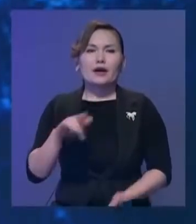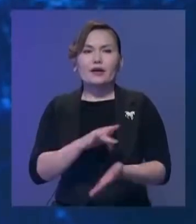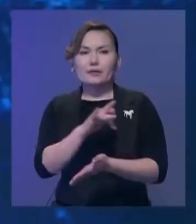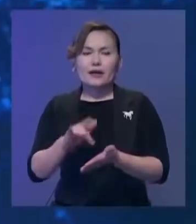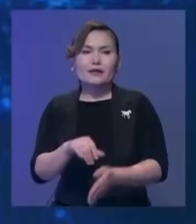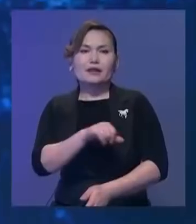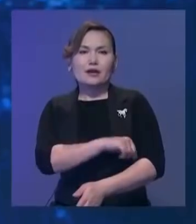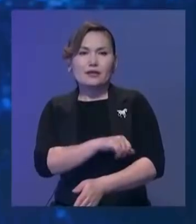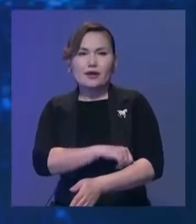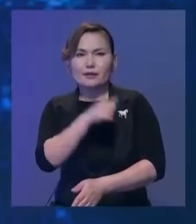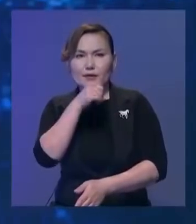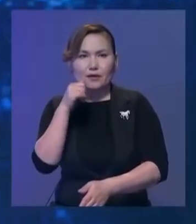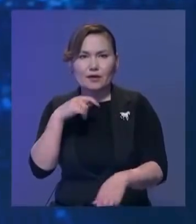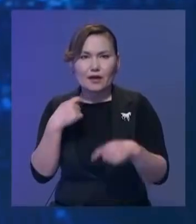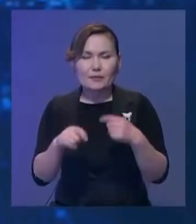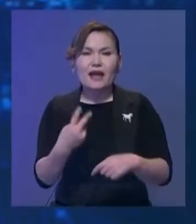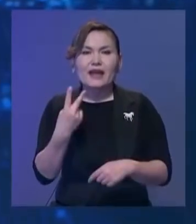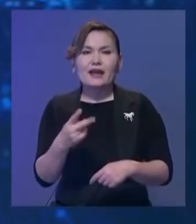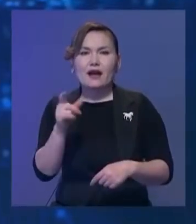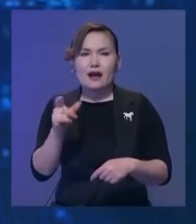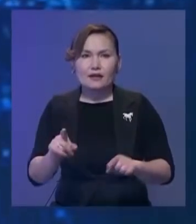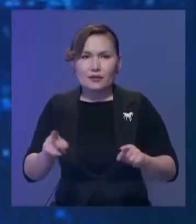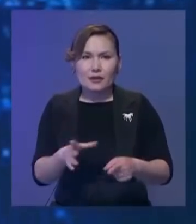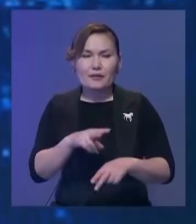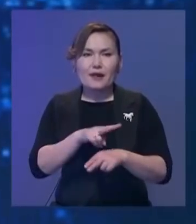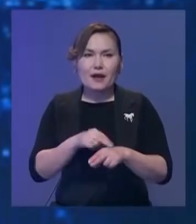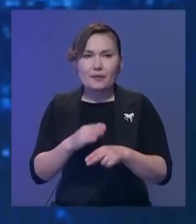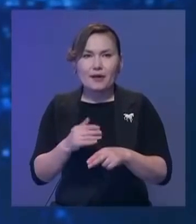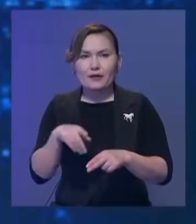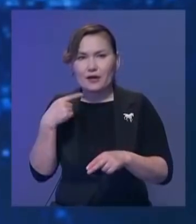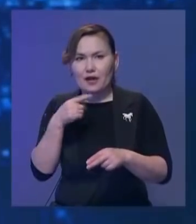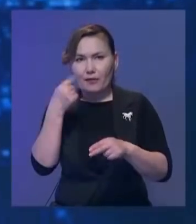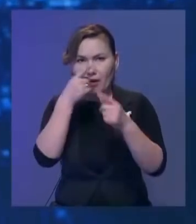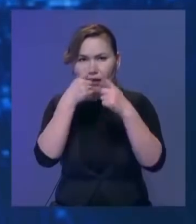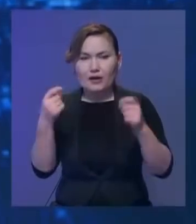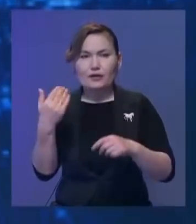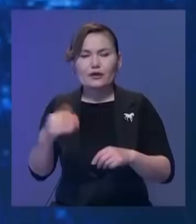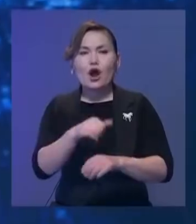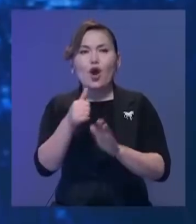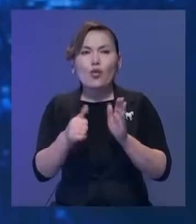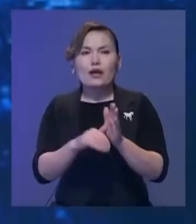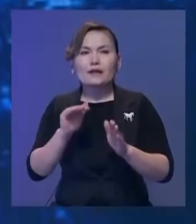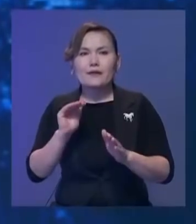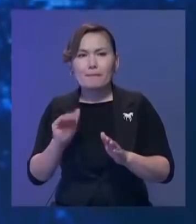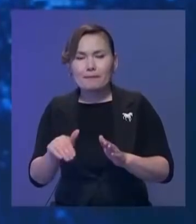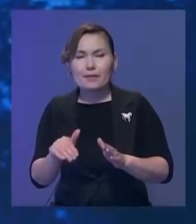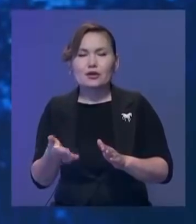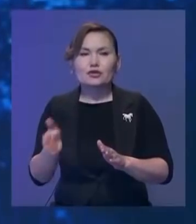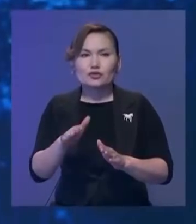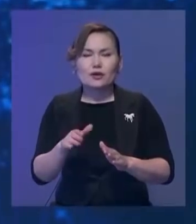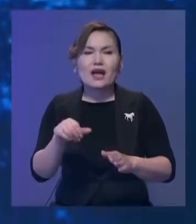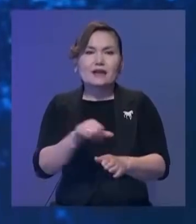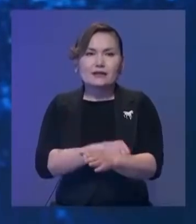Талдықорғанда есірткі сатумен айналысқан екі азамат ұсталды. Полиция қызметкерлері олардан 16 мың дана синтетикалық қоспа